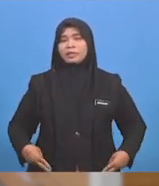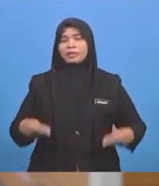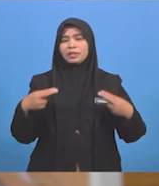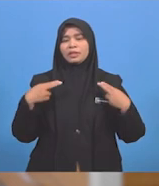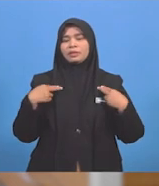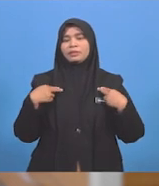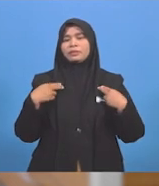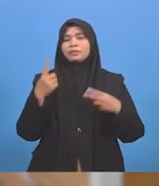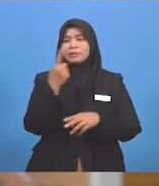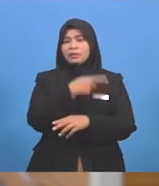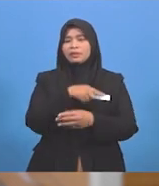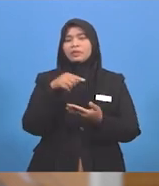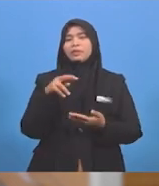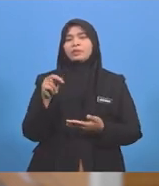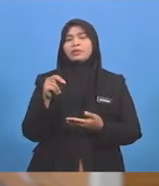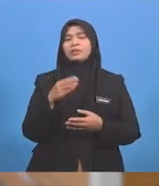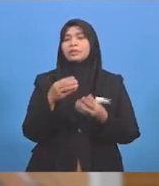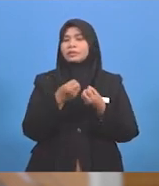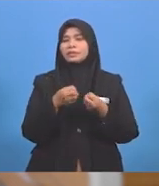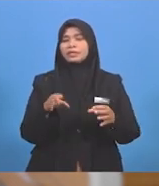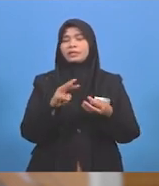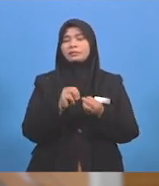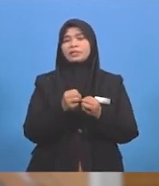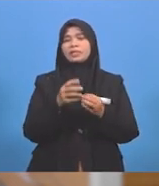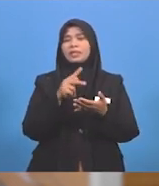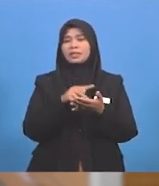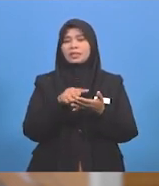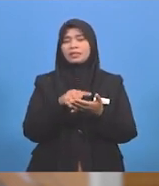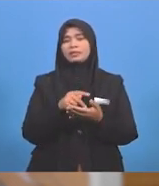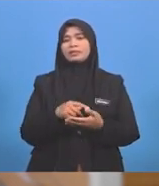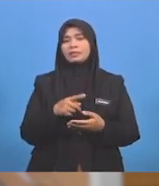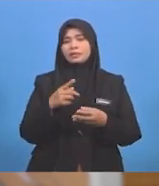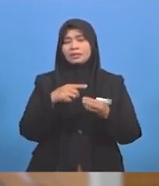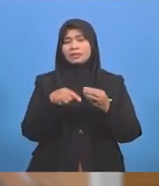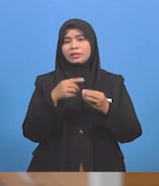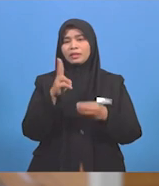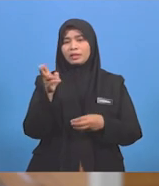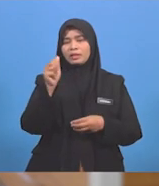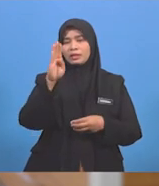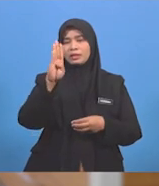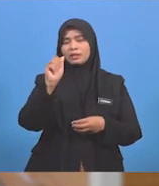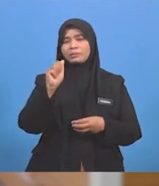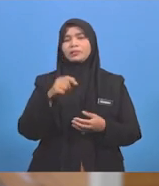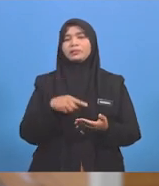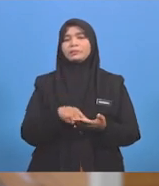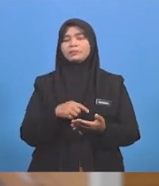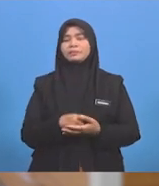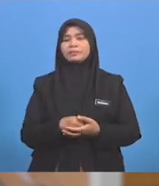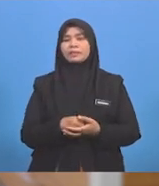seharian dan juga menyelesaikan masalah pengiraan berkaitan